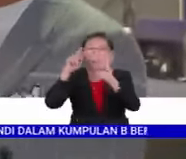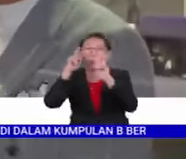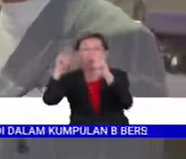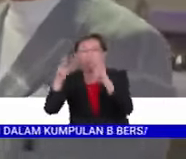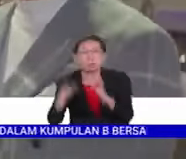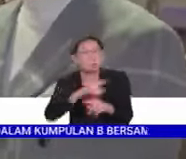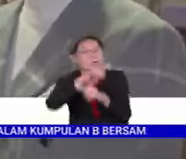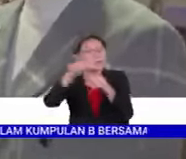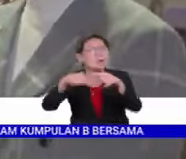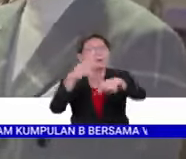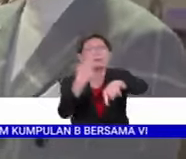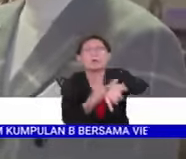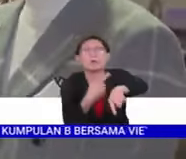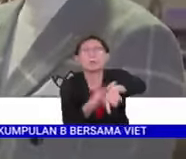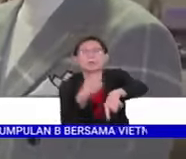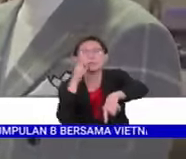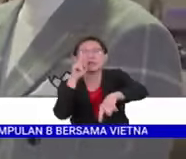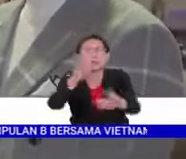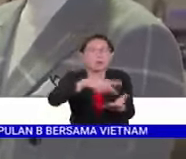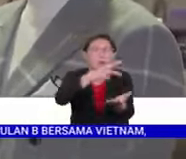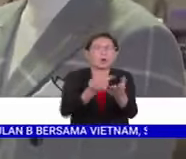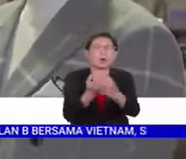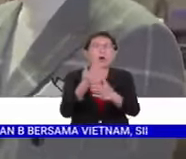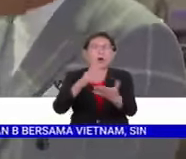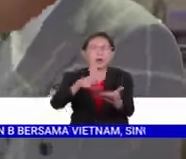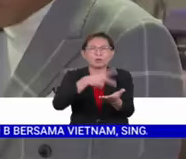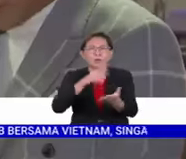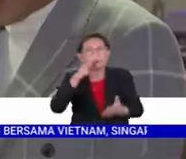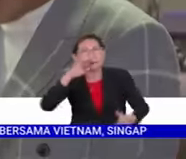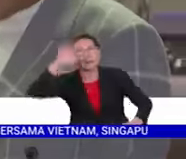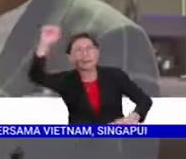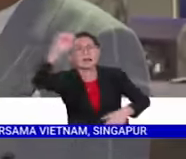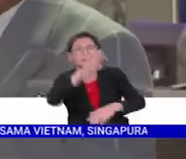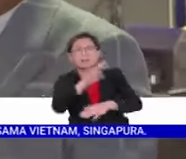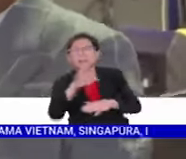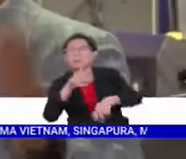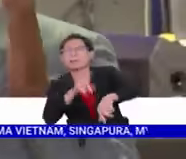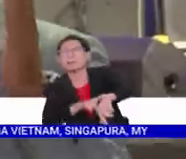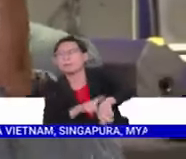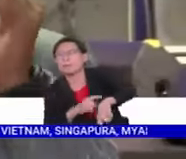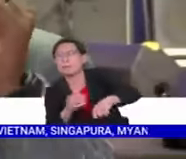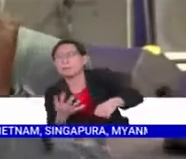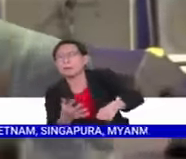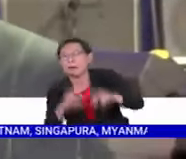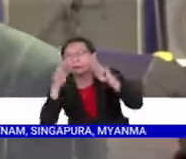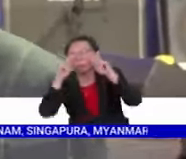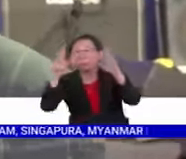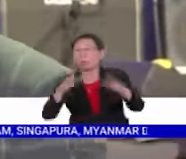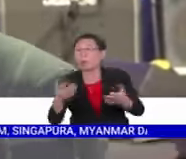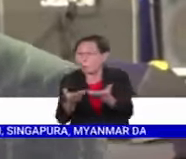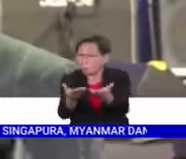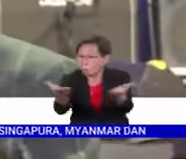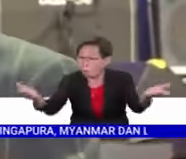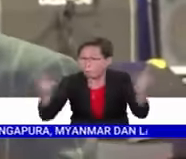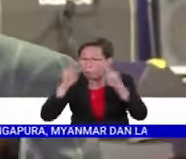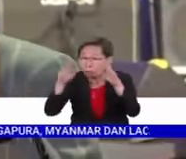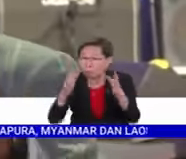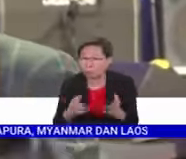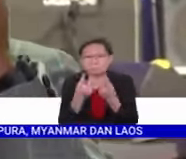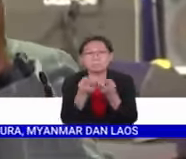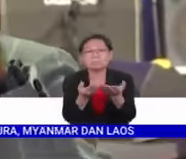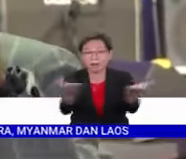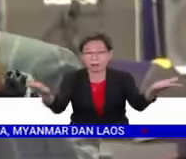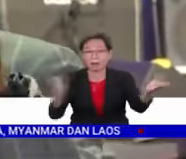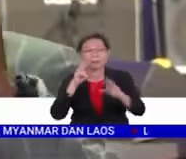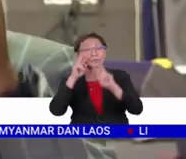luar sana. Bila, pukul berapa nak tengok konsert Merdeka 65 ni bang? Baik, kepada penonton-penonton semua. Boleh saksikan